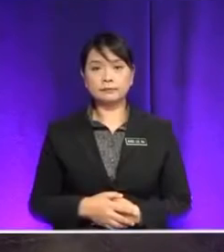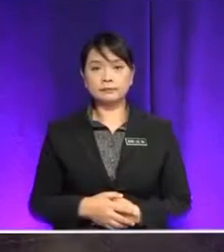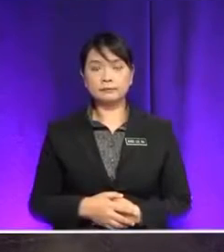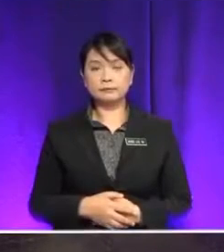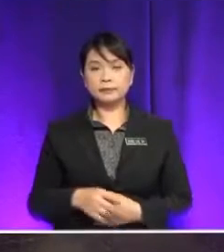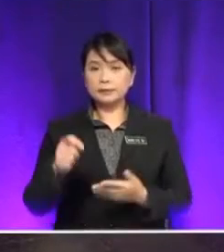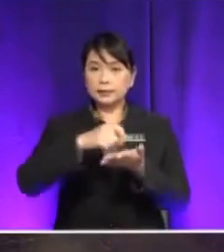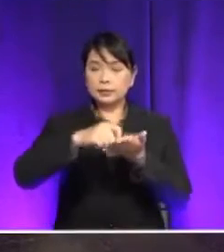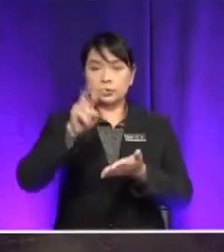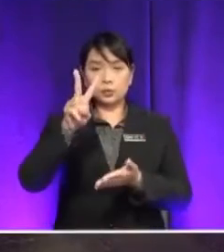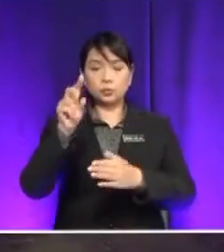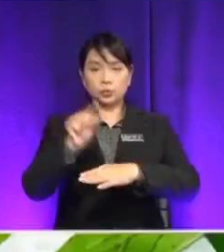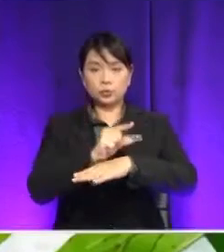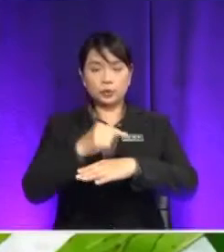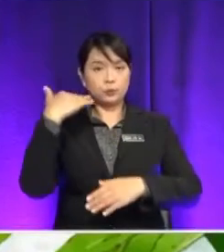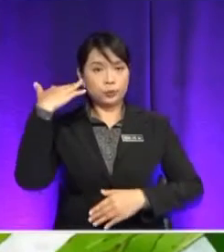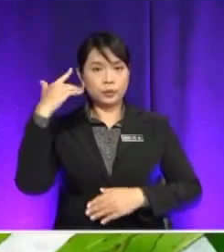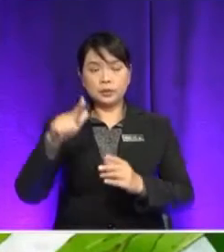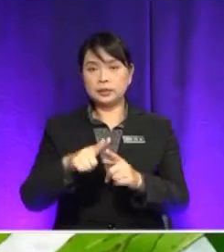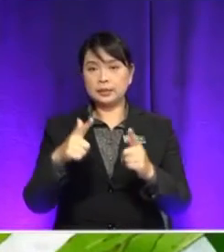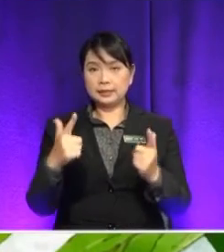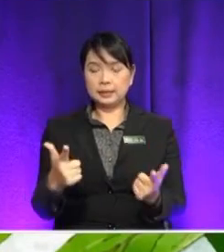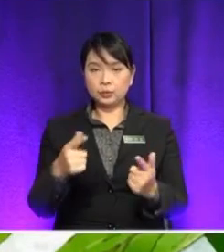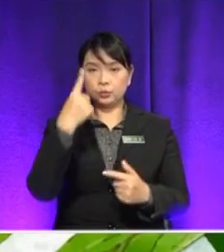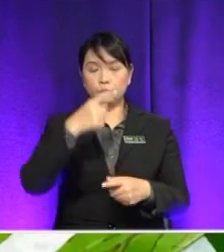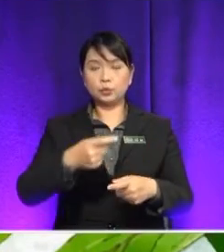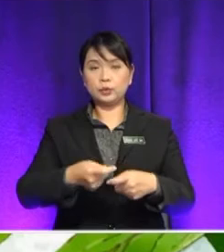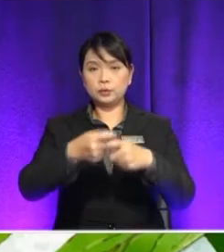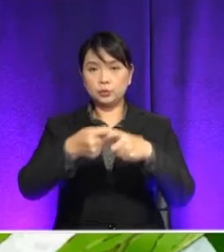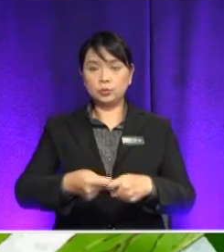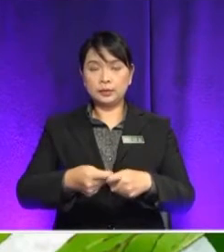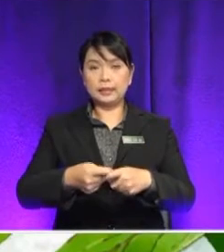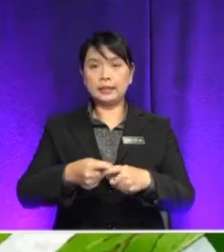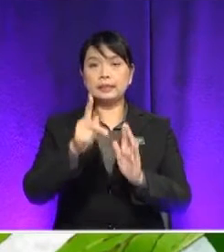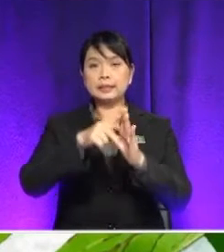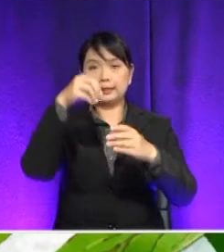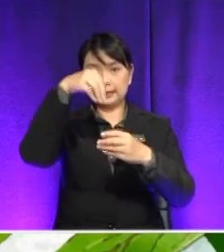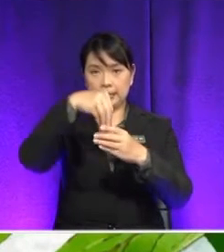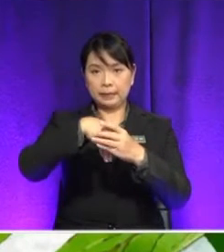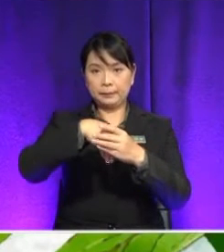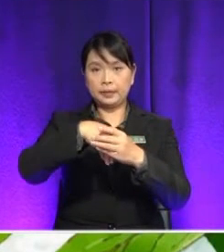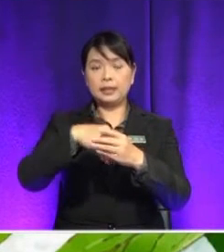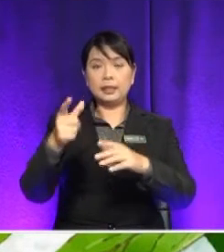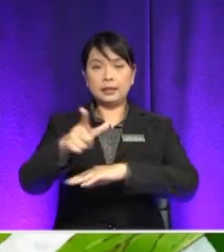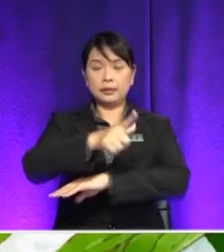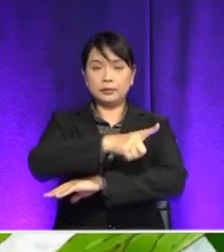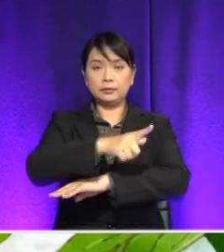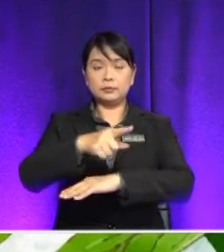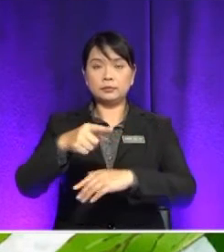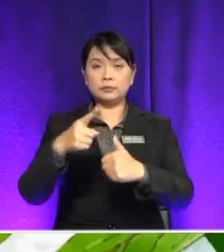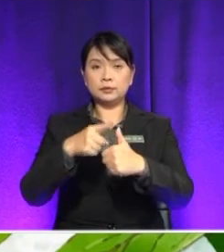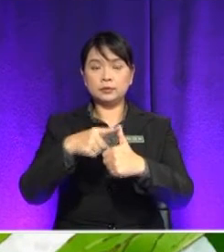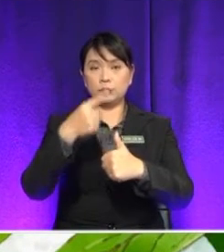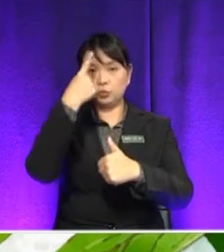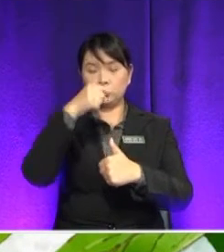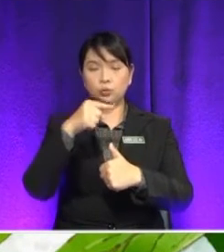Hai menyatukan dua kegunaan bunyi selain daripada untuk menentukan kedalaman laut jawabannya untuk memesan kedudukan